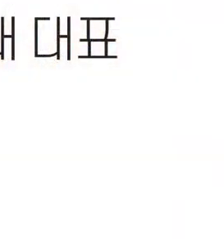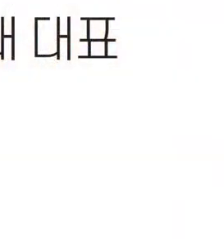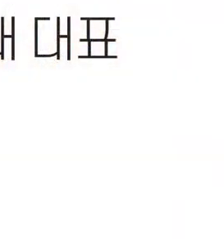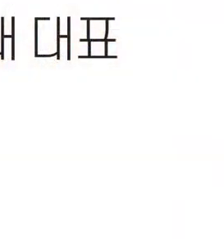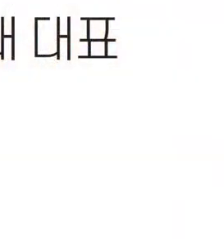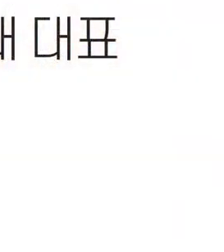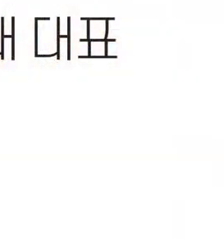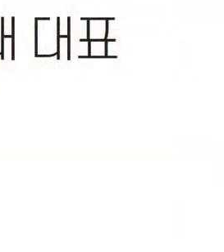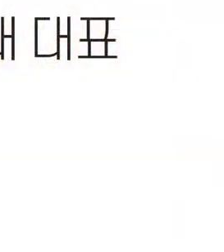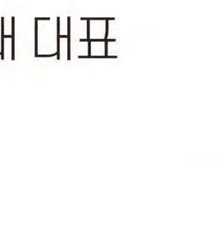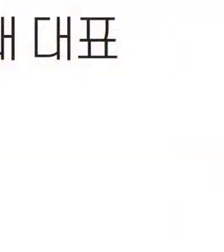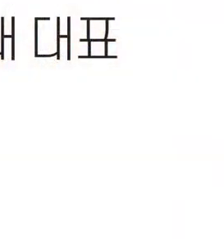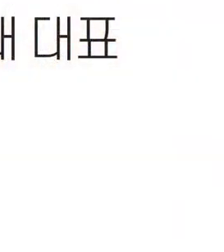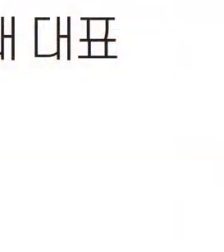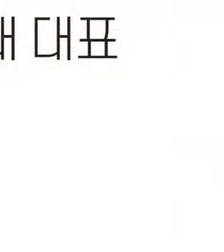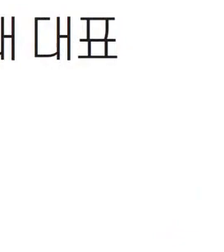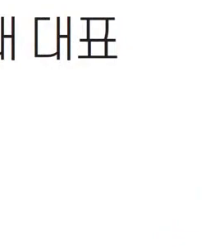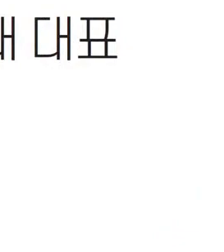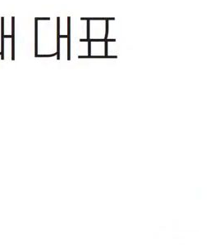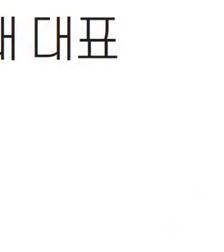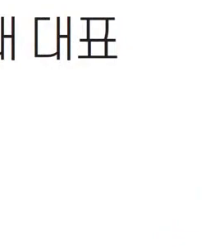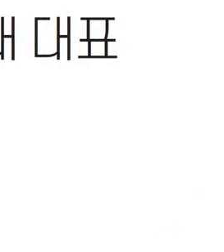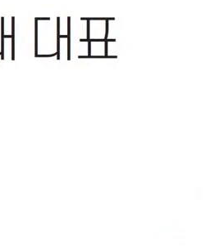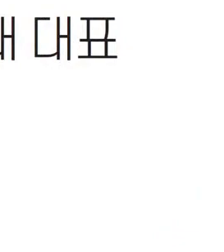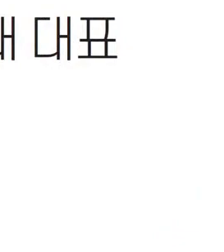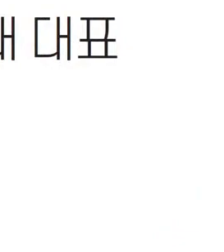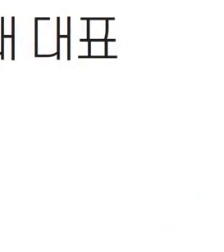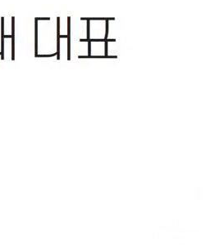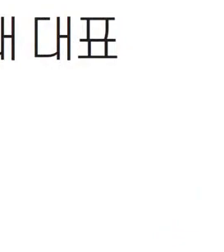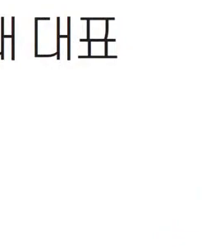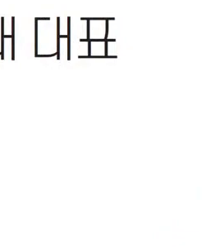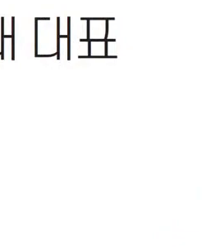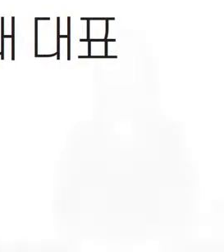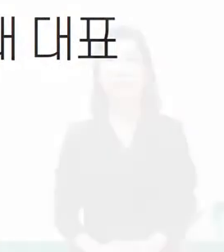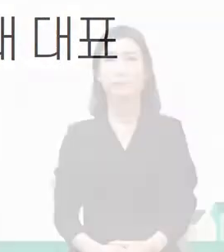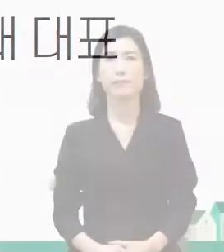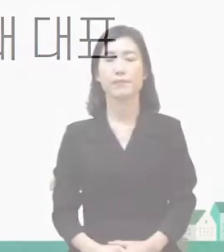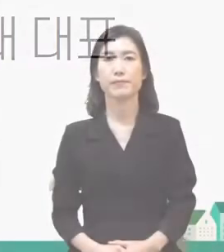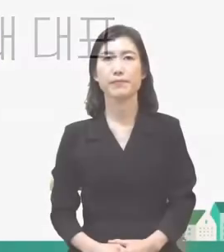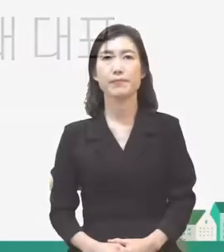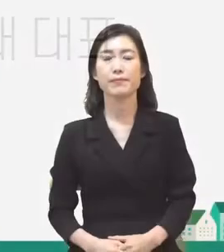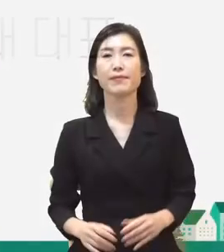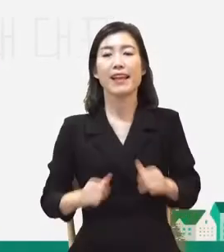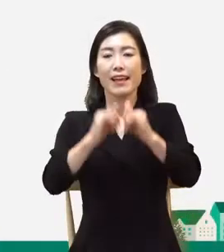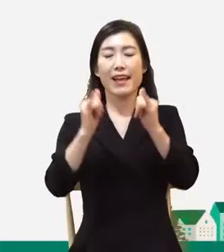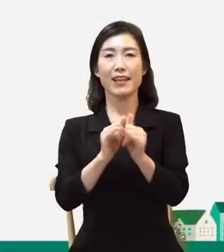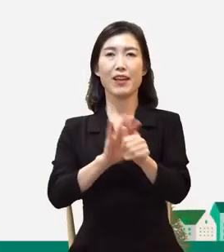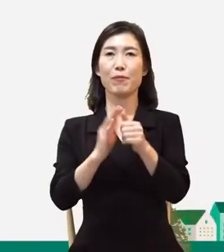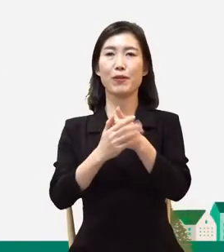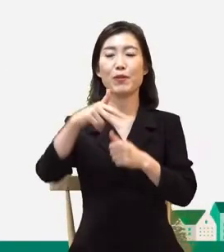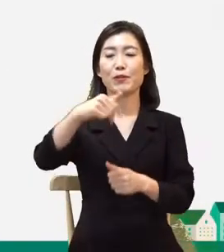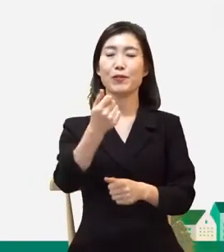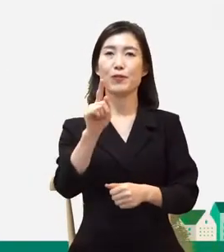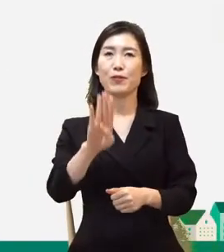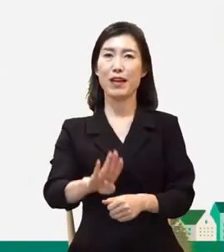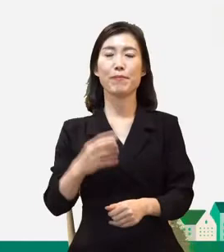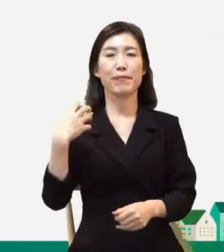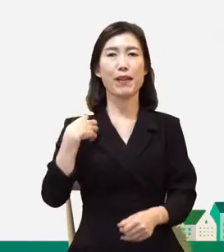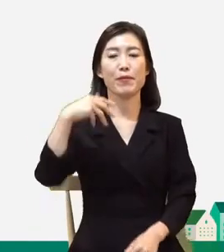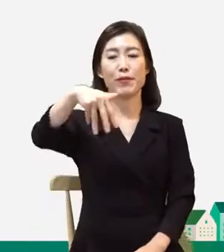네, 안녕하십니까. 제주시 장애인 지역사회 통합돌봄 지원센터를 운영하고 있는 사회적협동조합 희망나래 대표